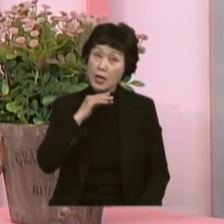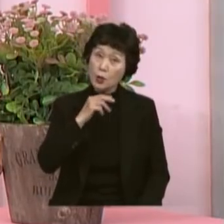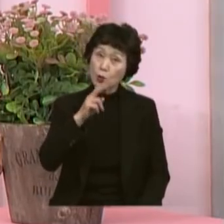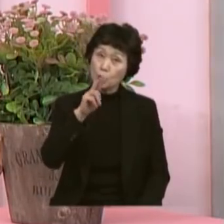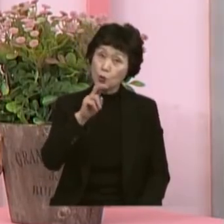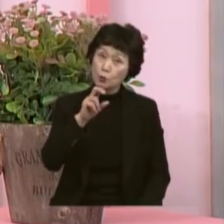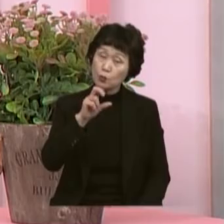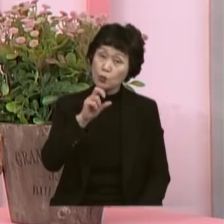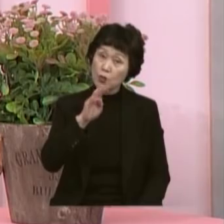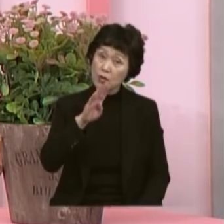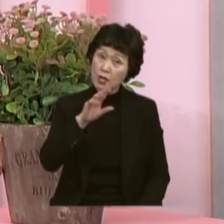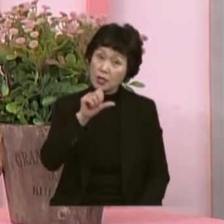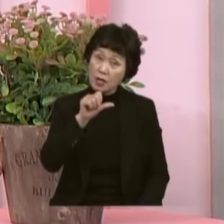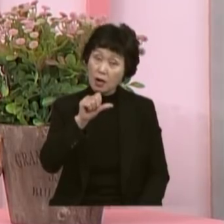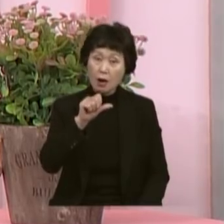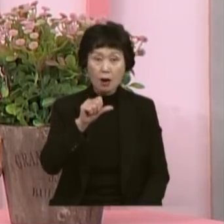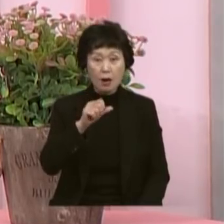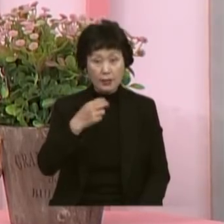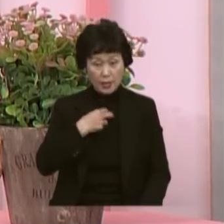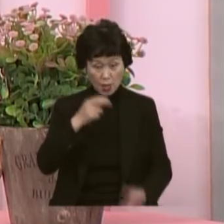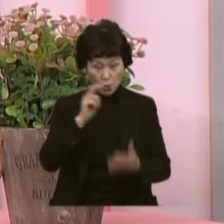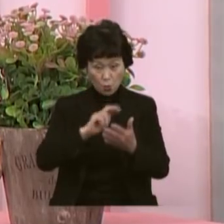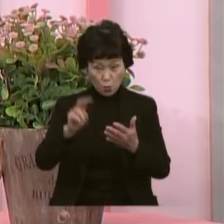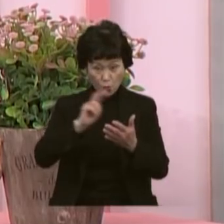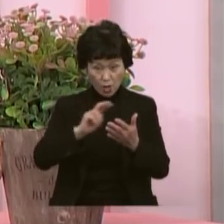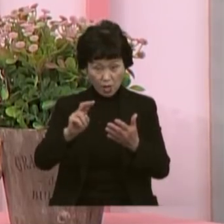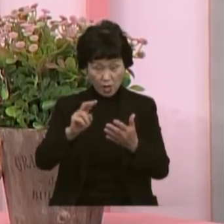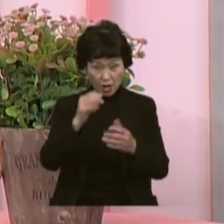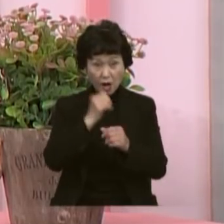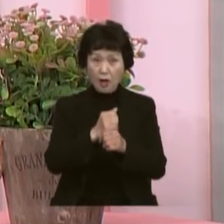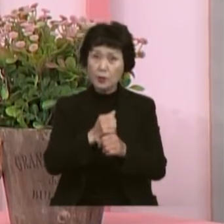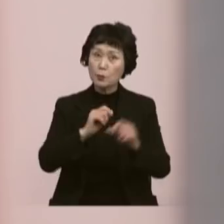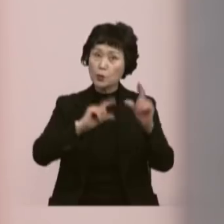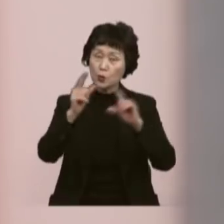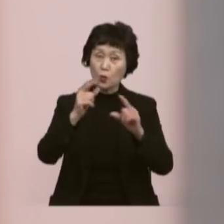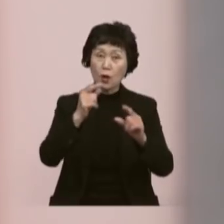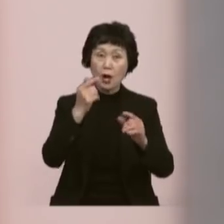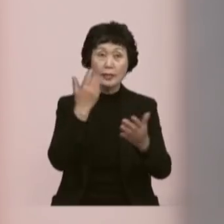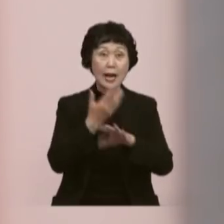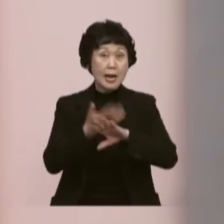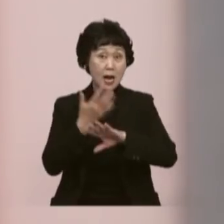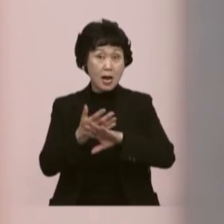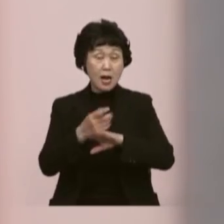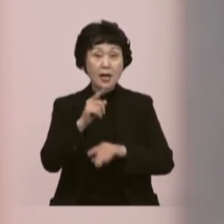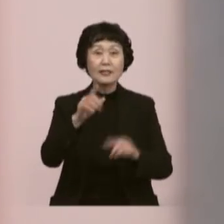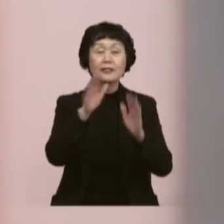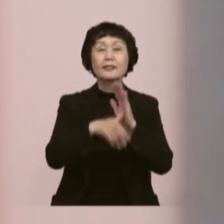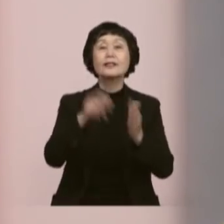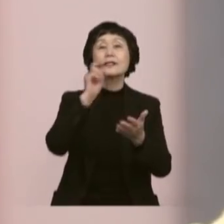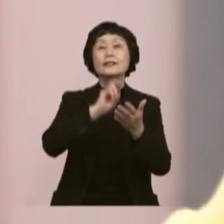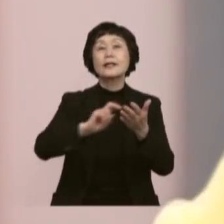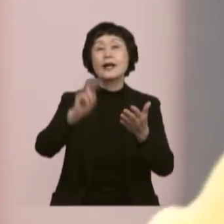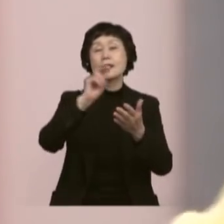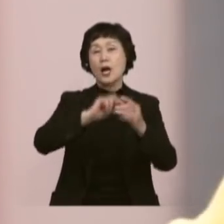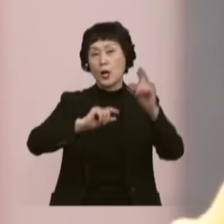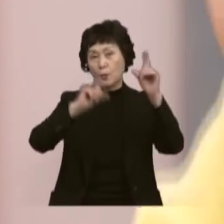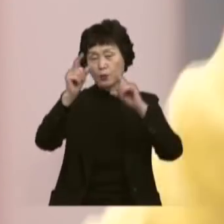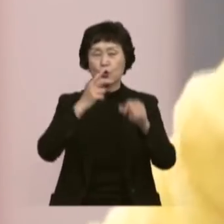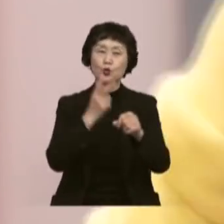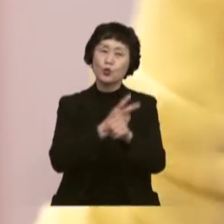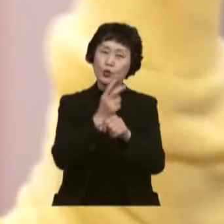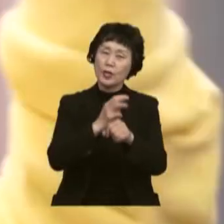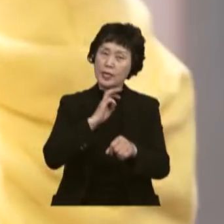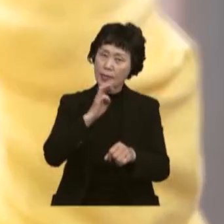24, 25시 이건 뭐지? 종류가 너무 다른 거예요. 예. 그때 막 찬양하고 막 한 2시간 반